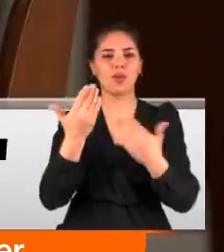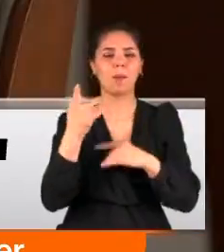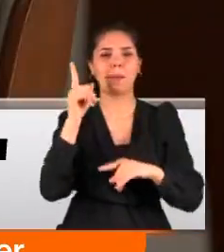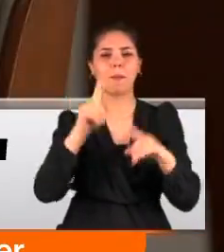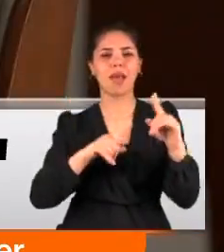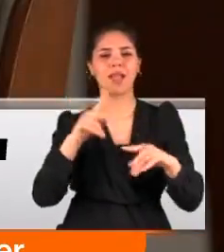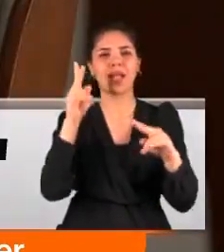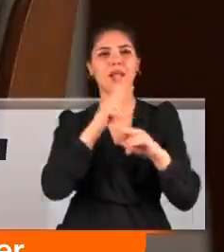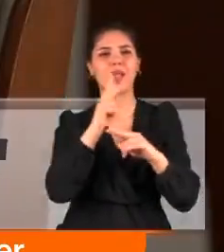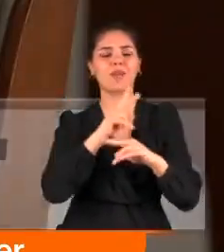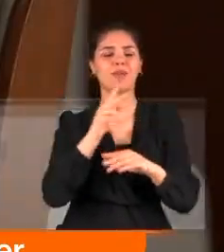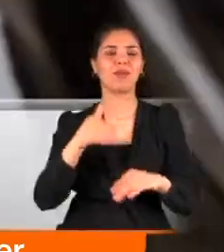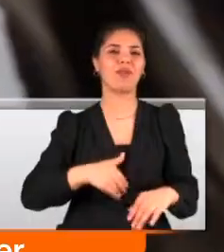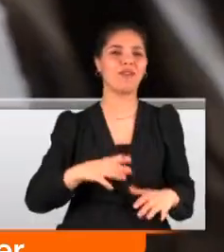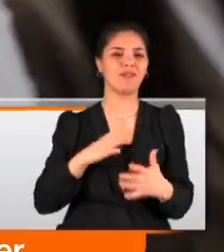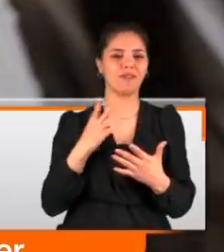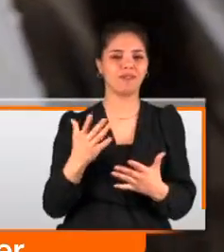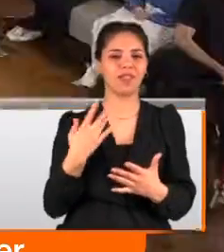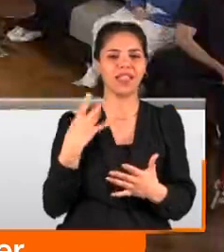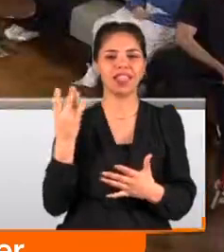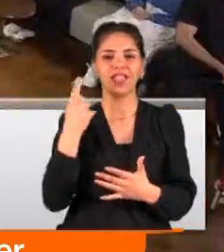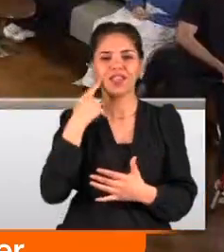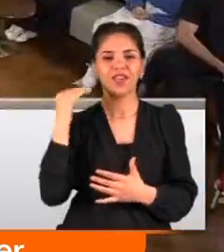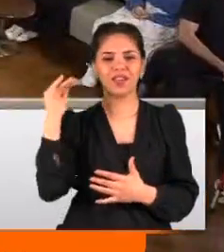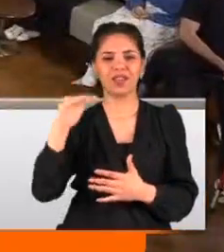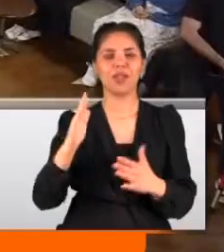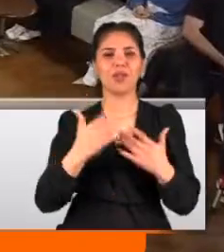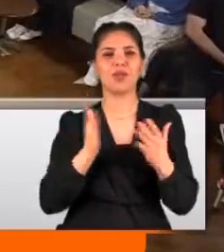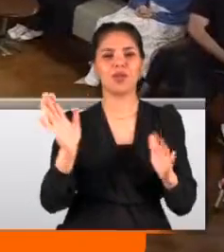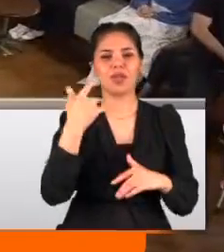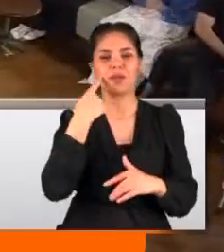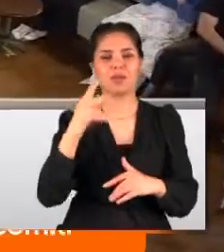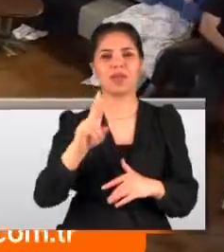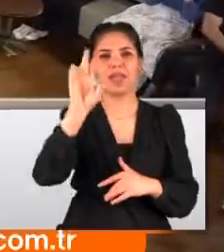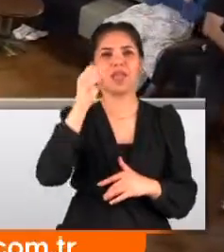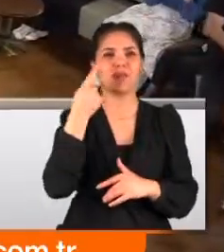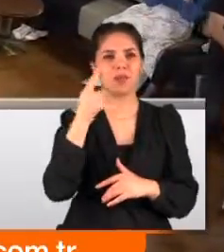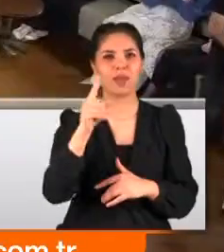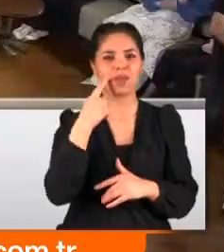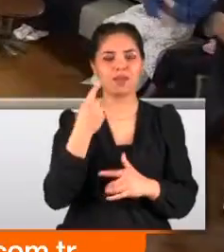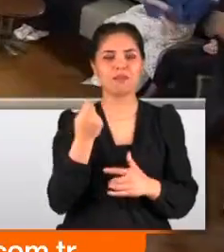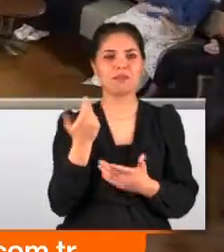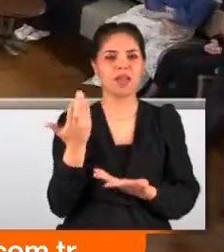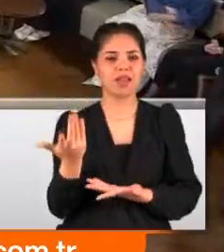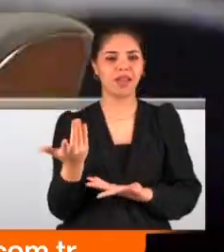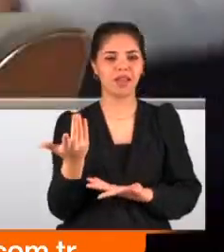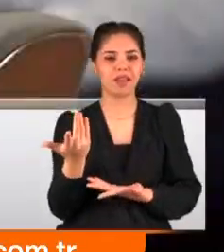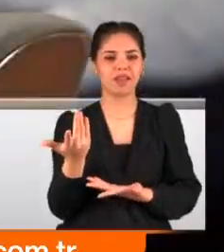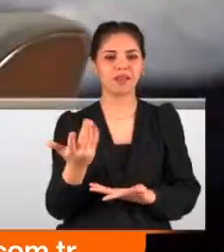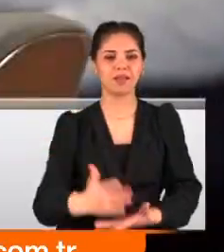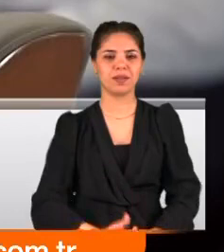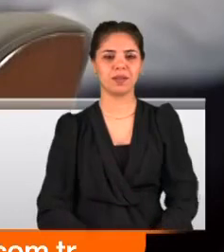zaman gülümseten anlar da yaşandı. Nişanlanıp geldik. Bir düğün salonu baktık, 70 bin liradan başlıyordu fiyatlar. 150 bin